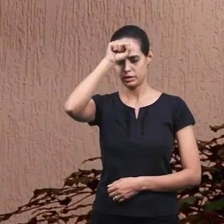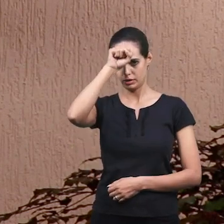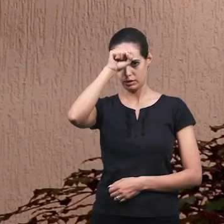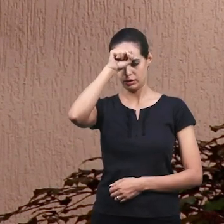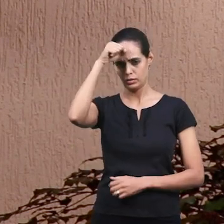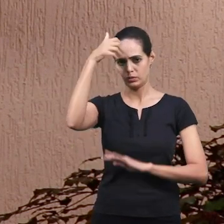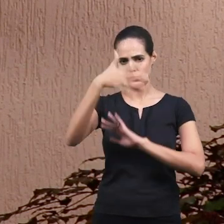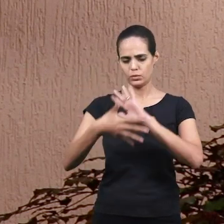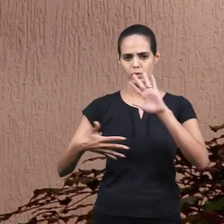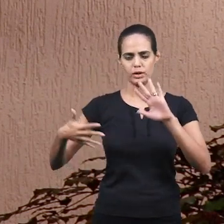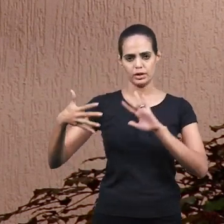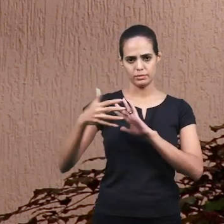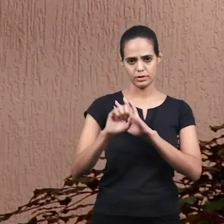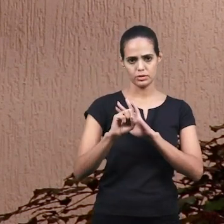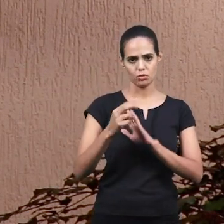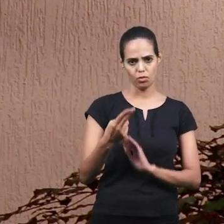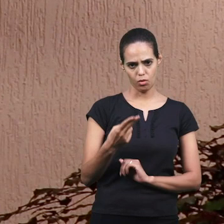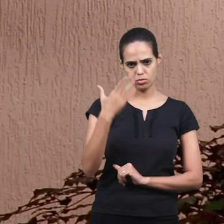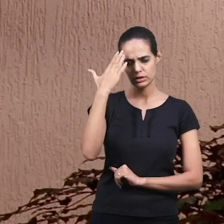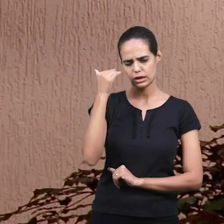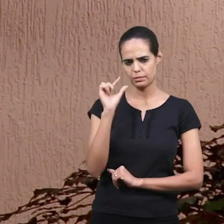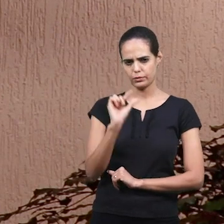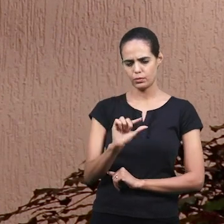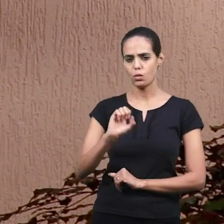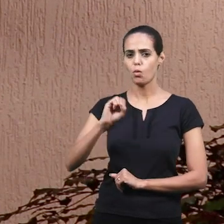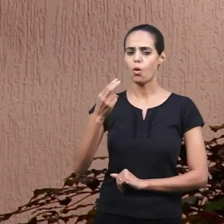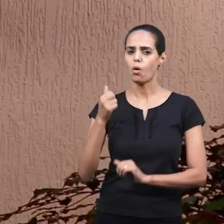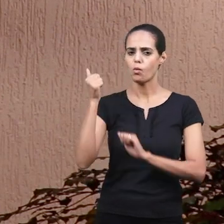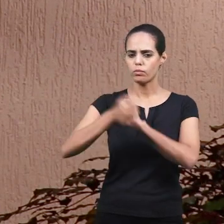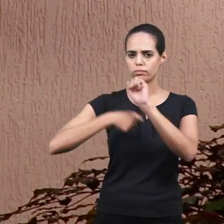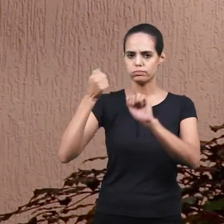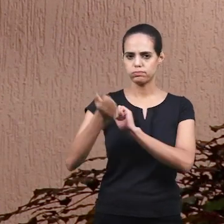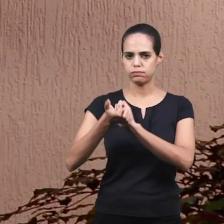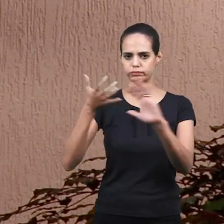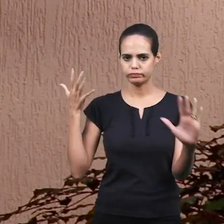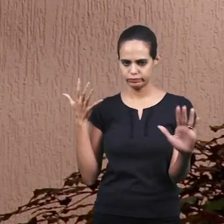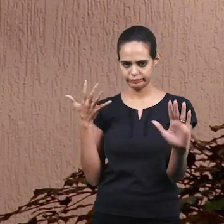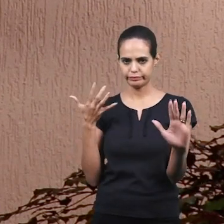concerne ce groupe qui apprend la langue des signes et ce groupe qui est plus